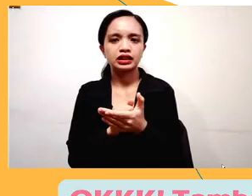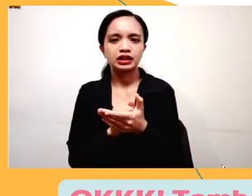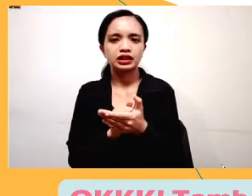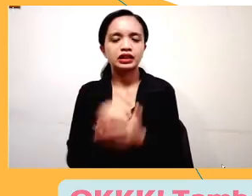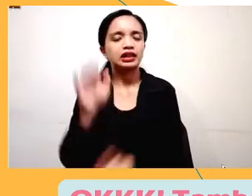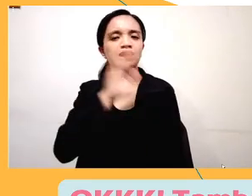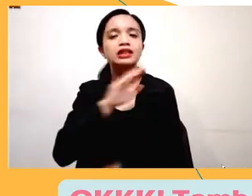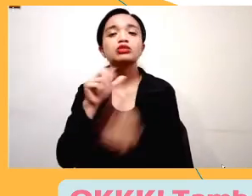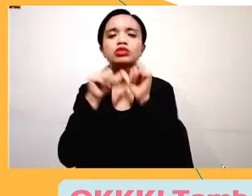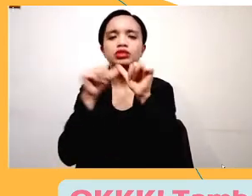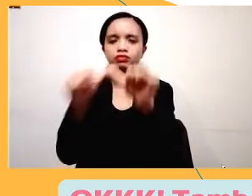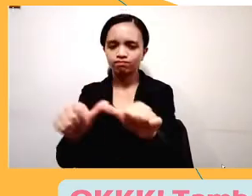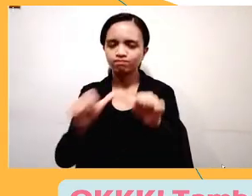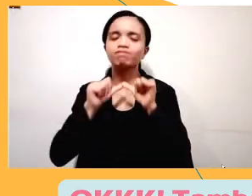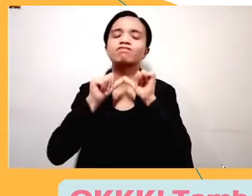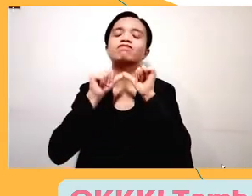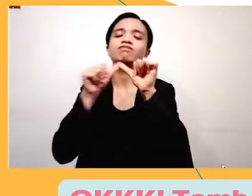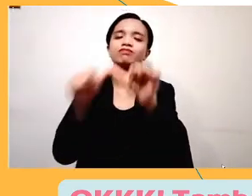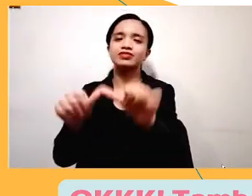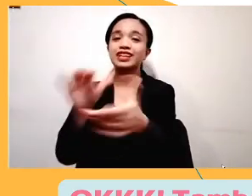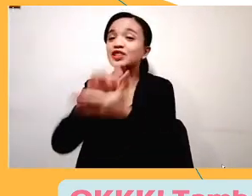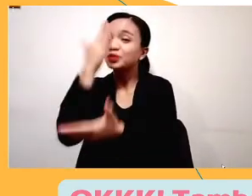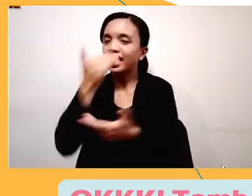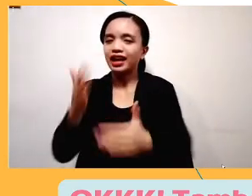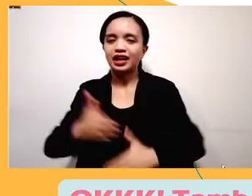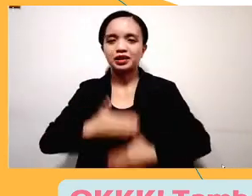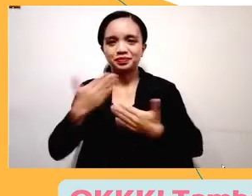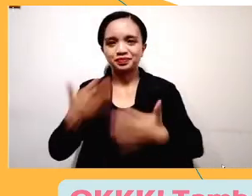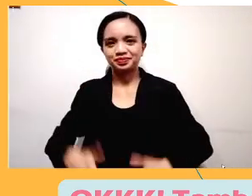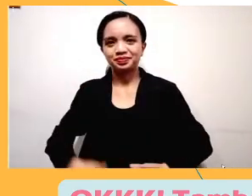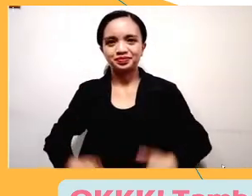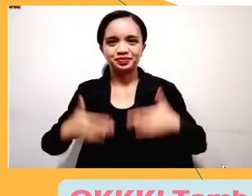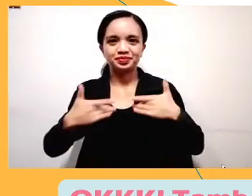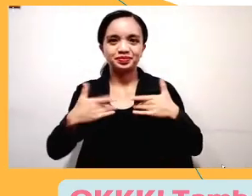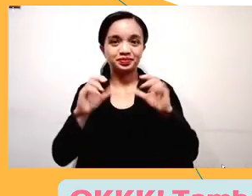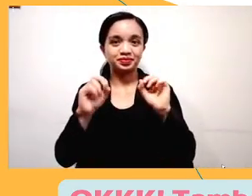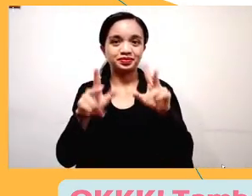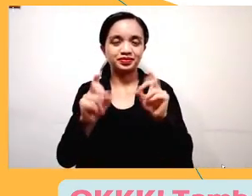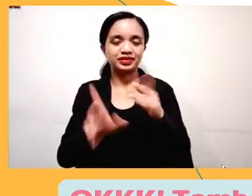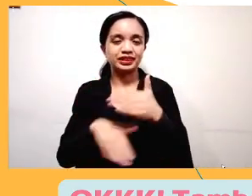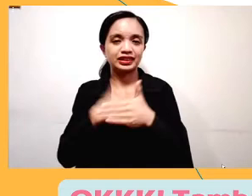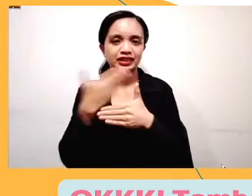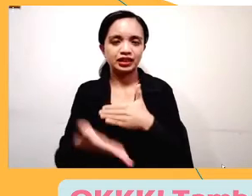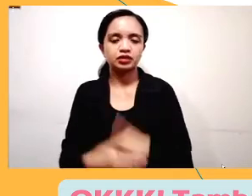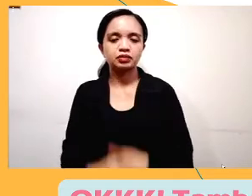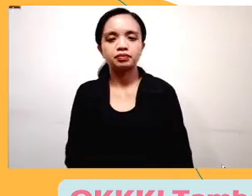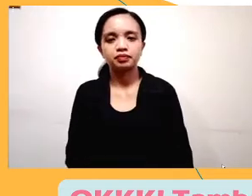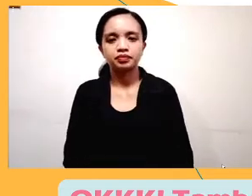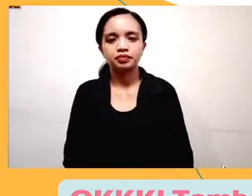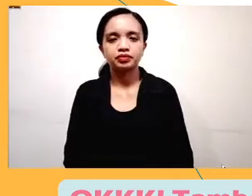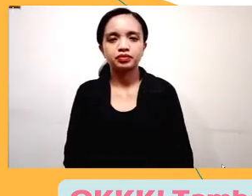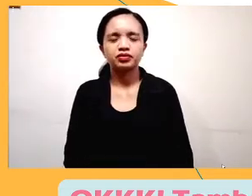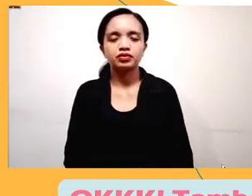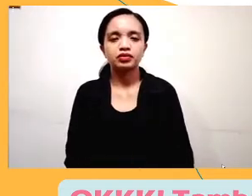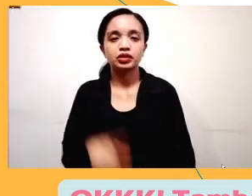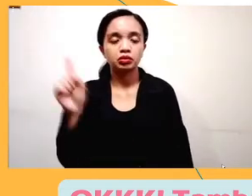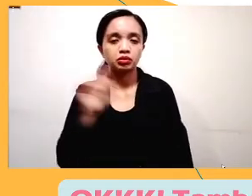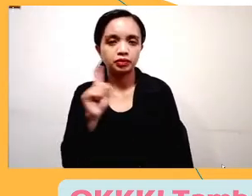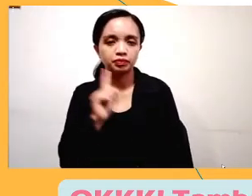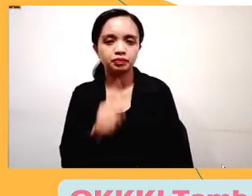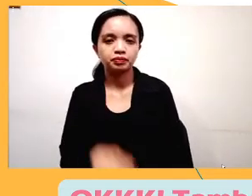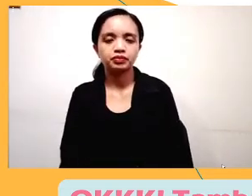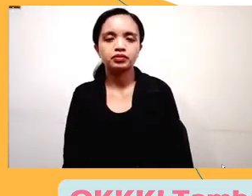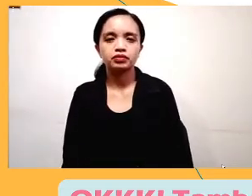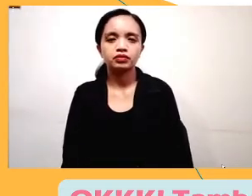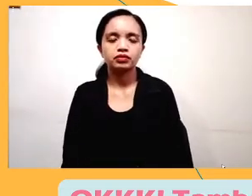it's never ending. Kaya masaya ang buhay. Okay? The other thing is ang gusto kong sabihin, no?